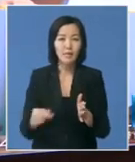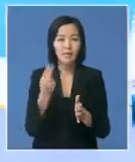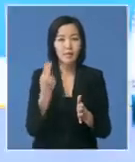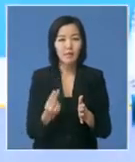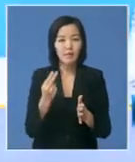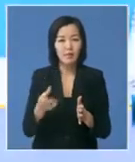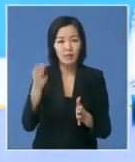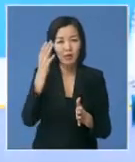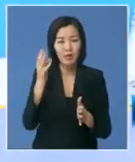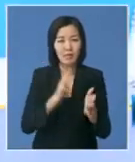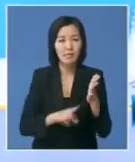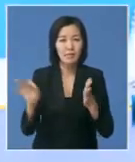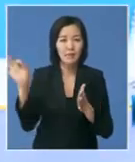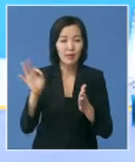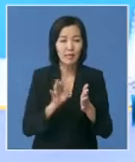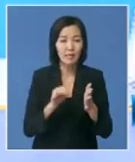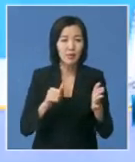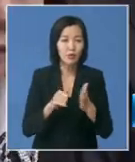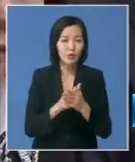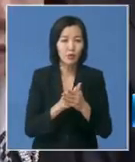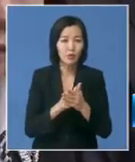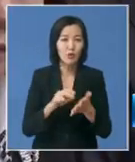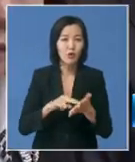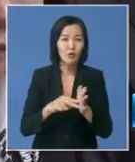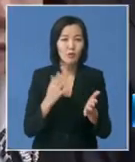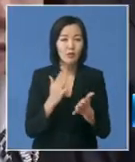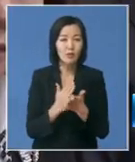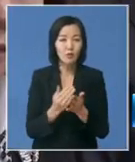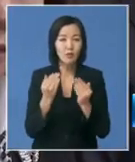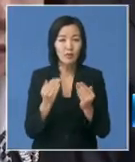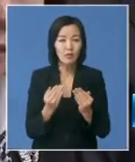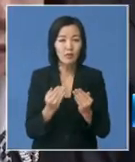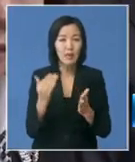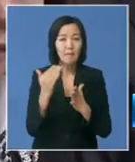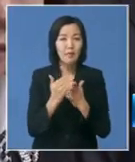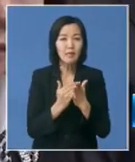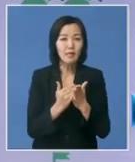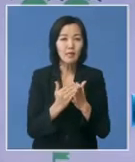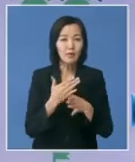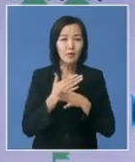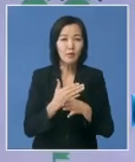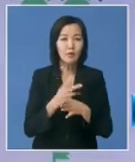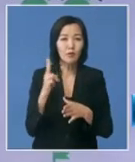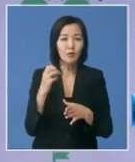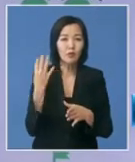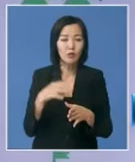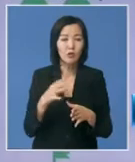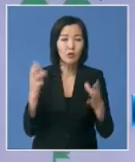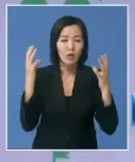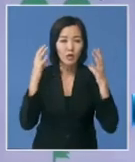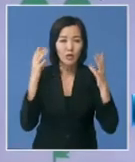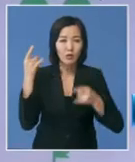цифрлық сауаттылығын 80%-ға дейін жеткізу жоспарланып отыр. Бұл үшін биылдың өзінде бағдарлама аясында елімізде